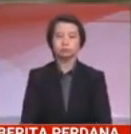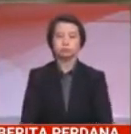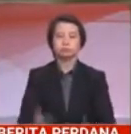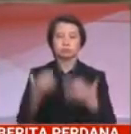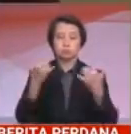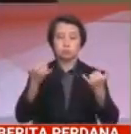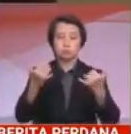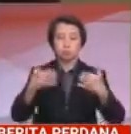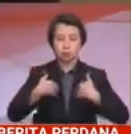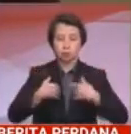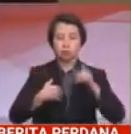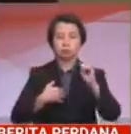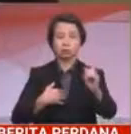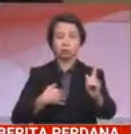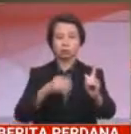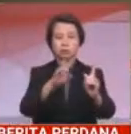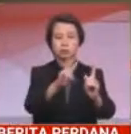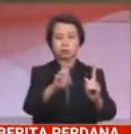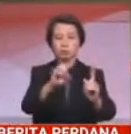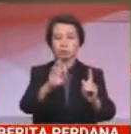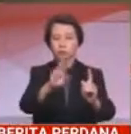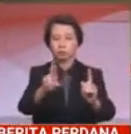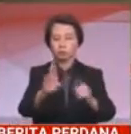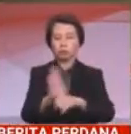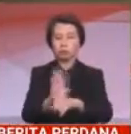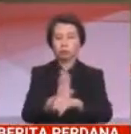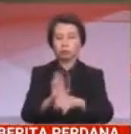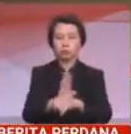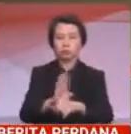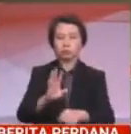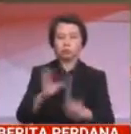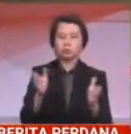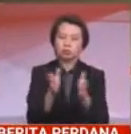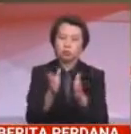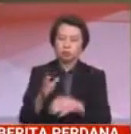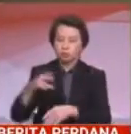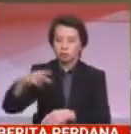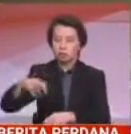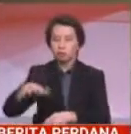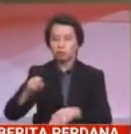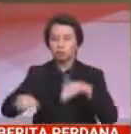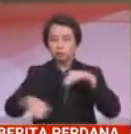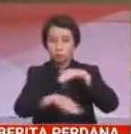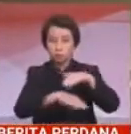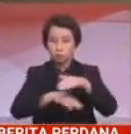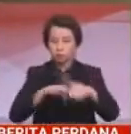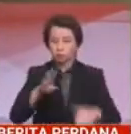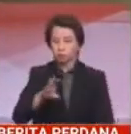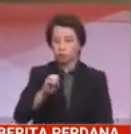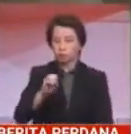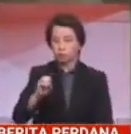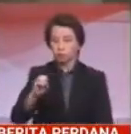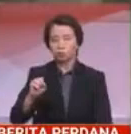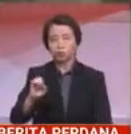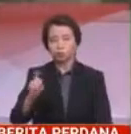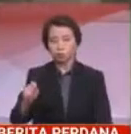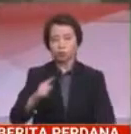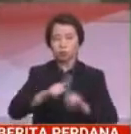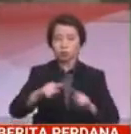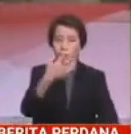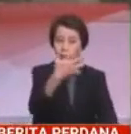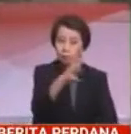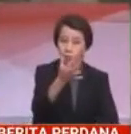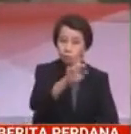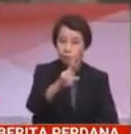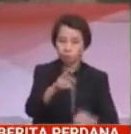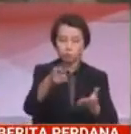Ketika ini terdapat lebih 120,000 perniagaan mikro dan PKS di bawah platform BUS. Namun hanya 15,000